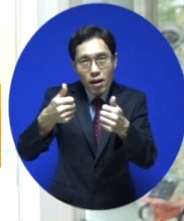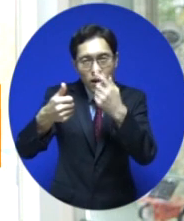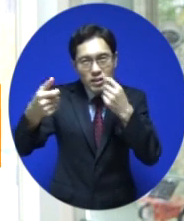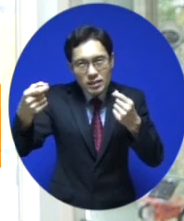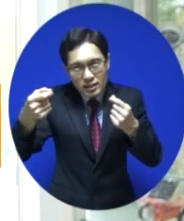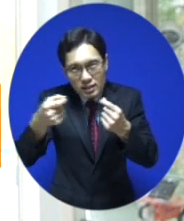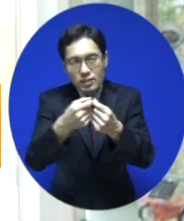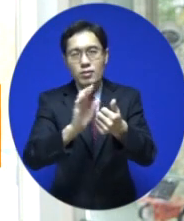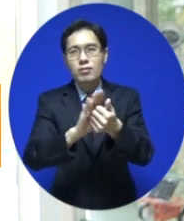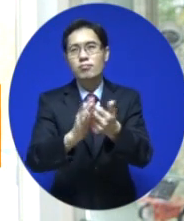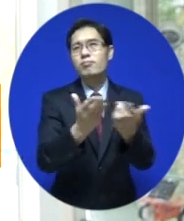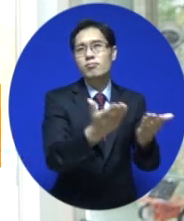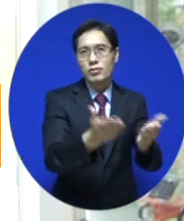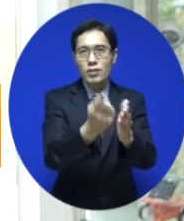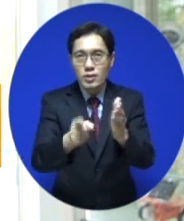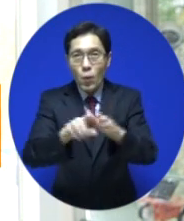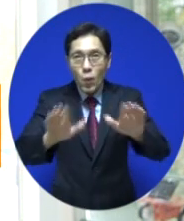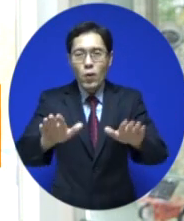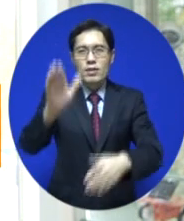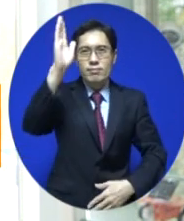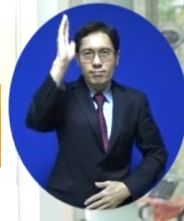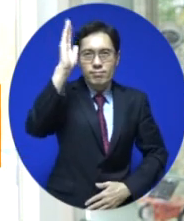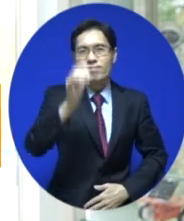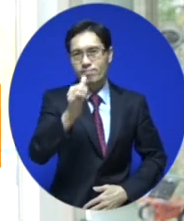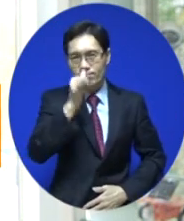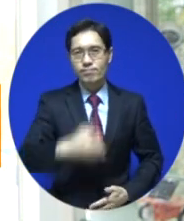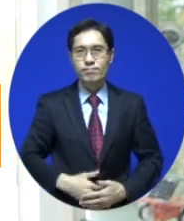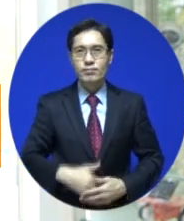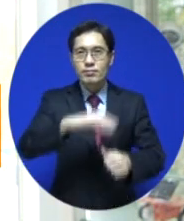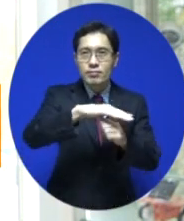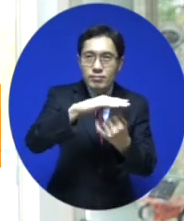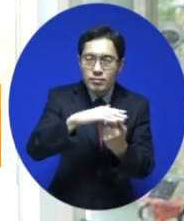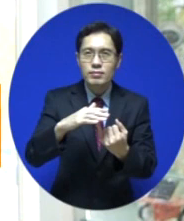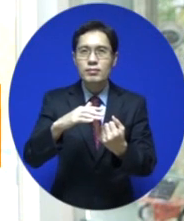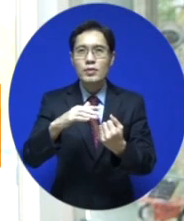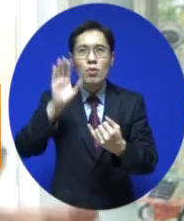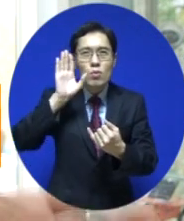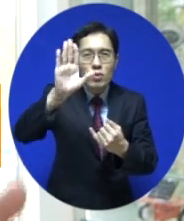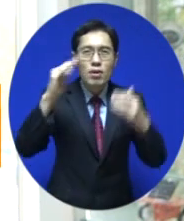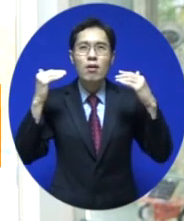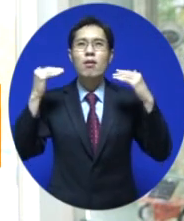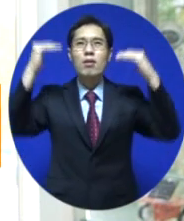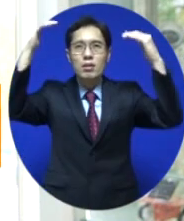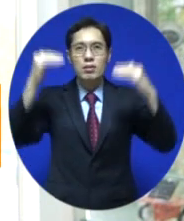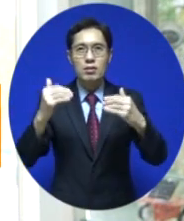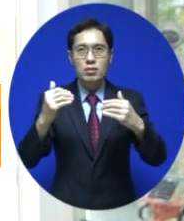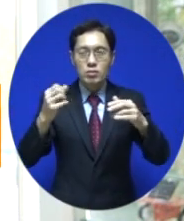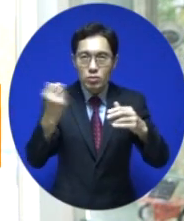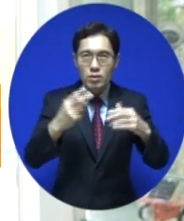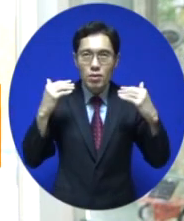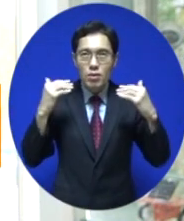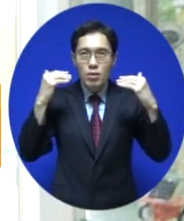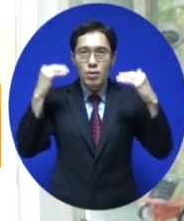또 친해질 수 있는 그런 계기를 만들려고 오늘 이 강좌를 마련을 했고요. 이 아이들이 좀 나중에 어른이 돼서 아니면 또